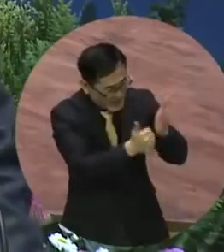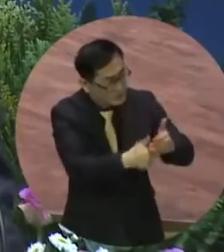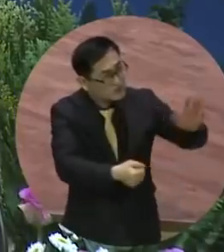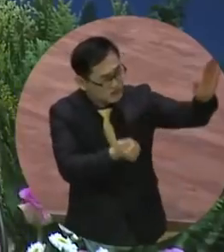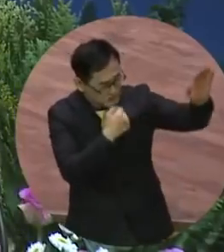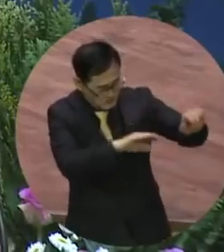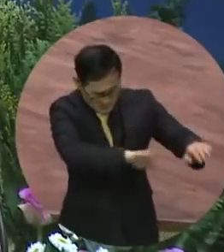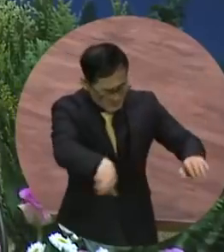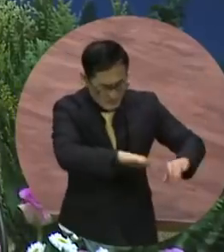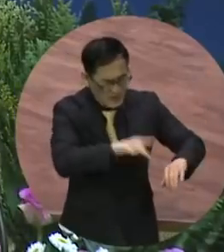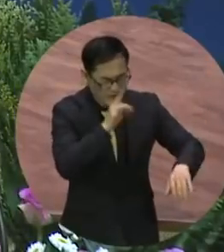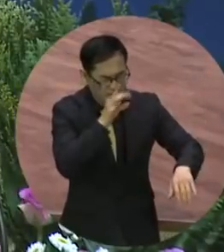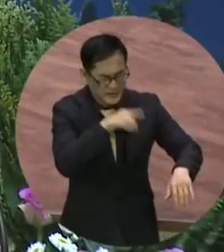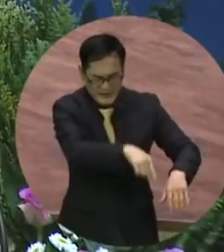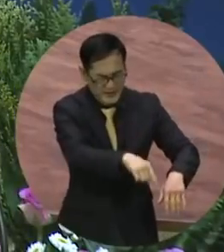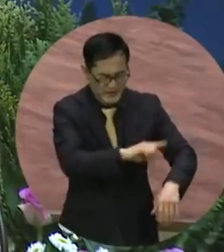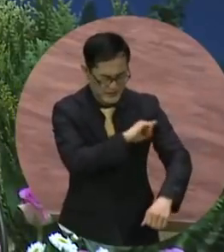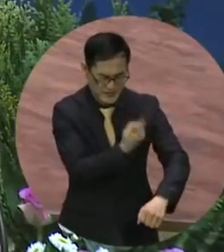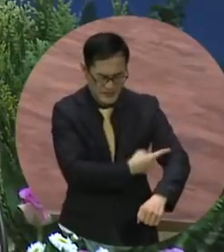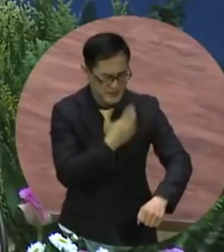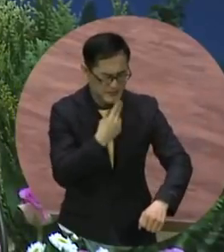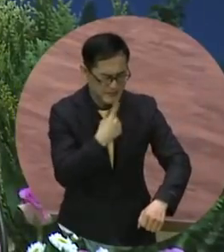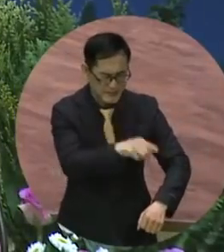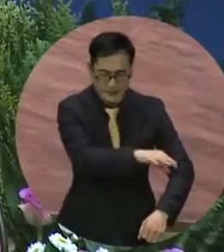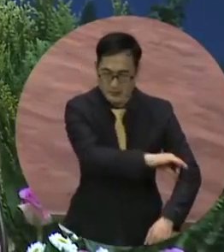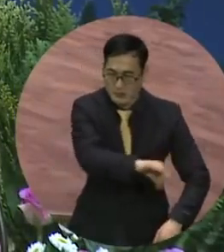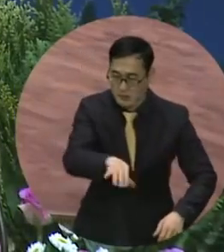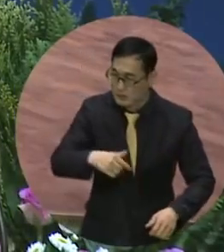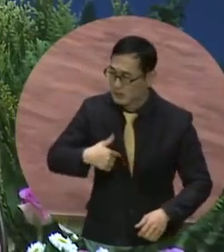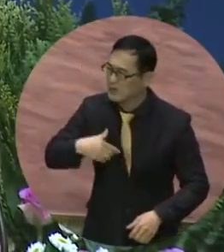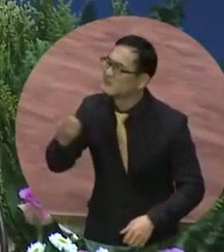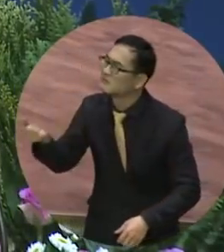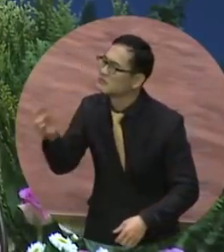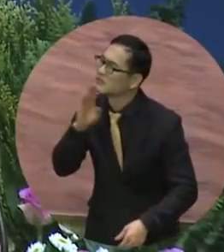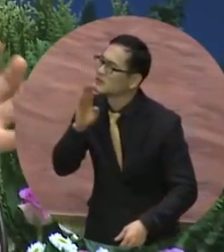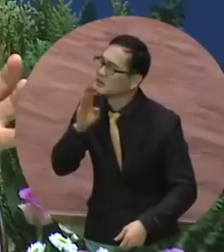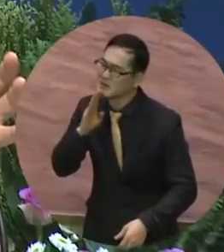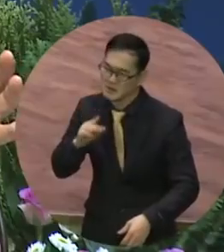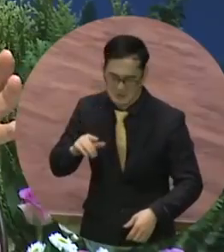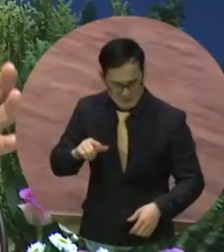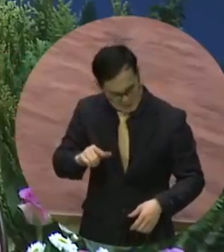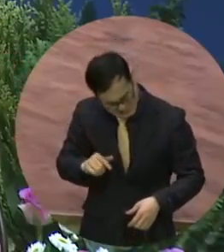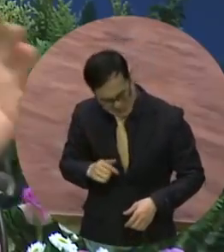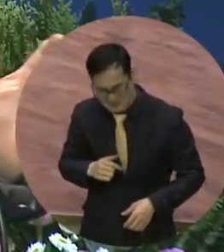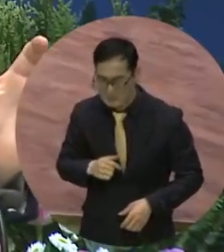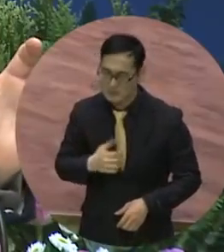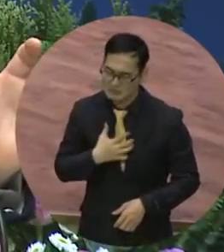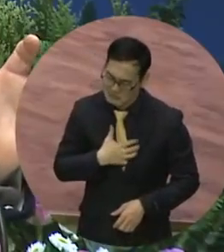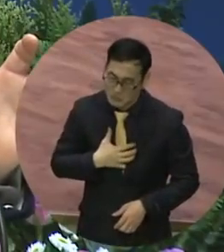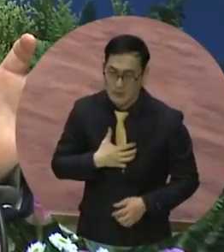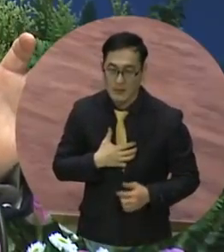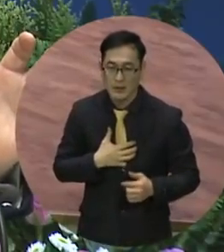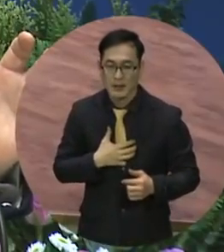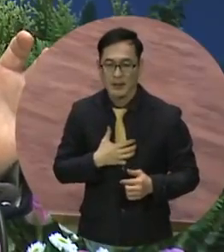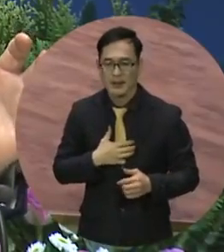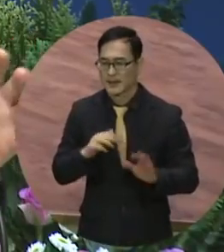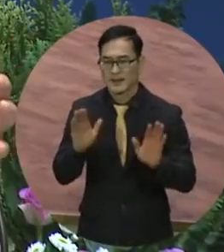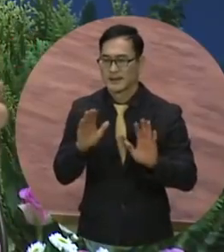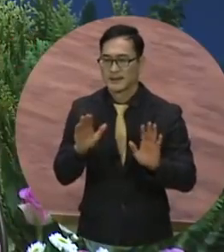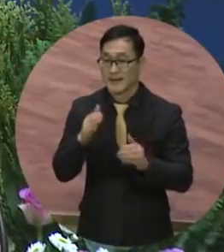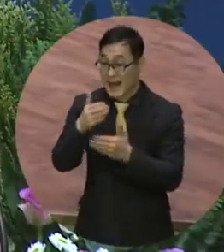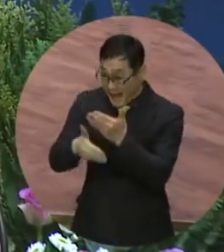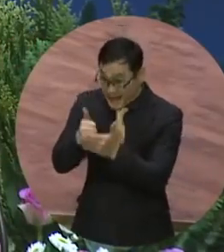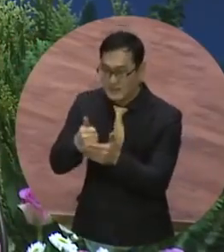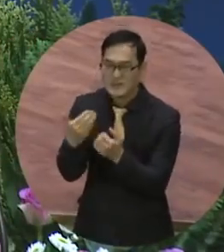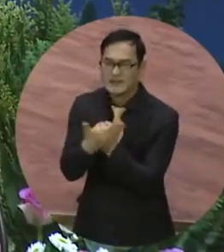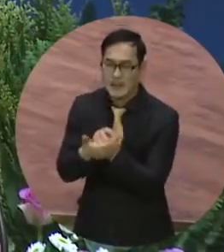이거 중심이야. 물질 중심, 성공 중심. 자, 서론 삶이에요, 이건. 서론이에요. 이거